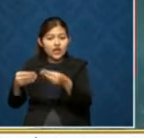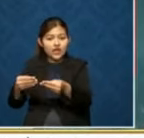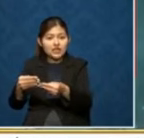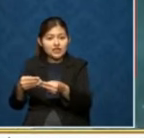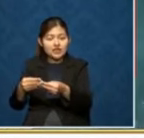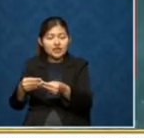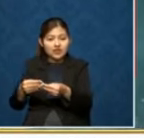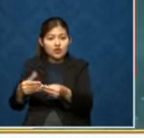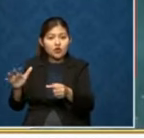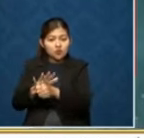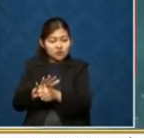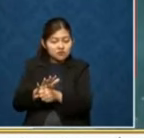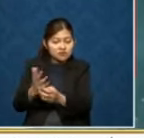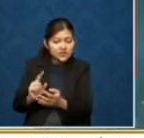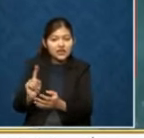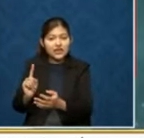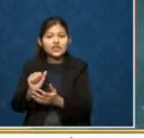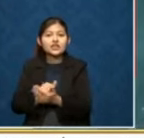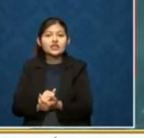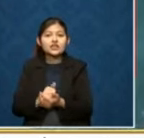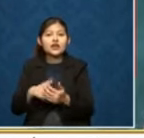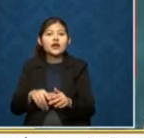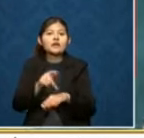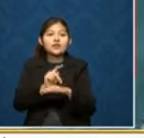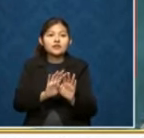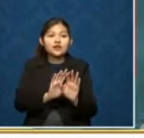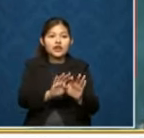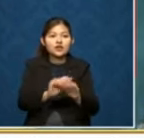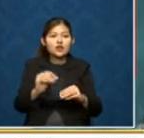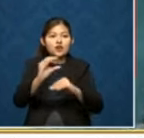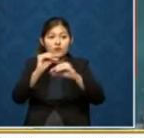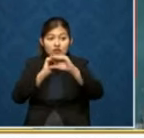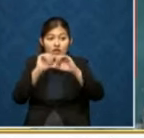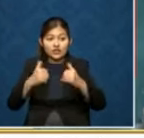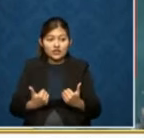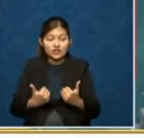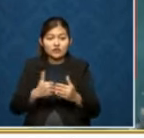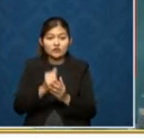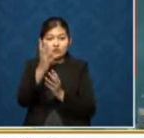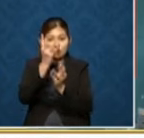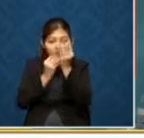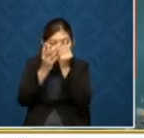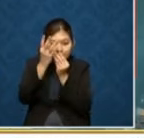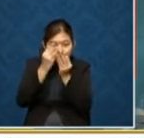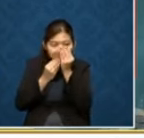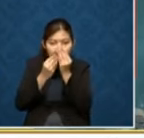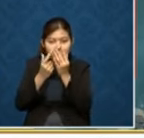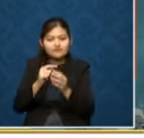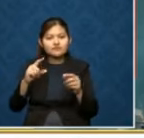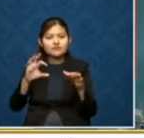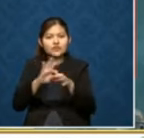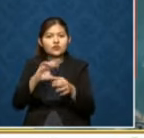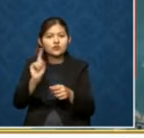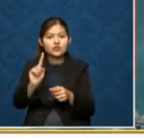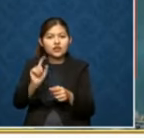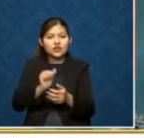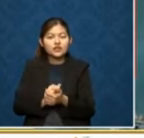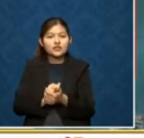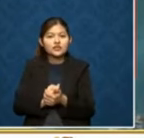ากน้อยเพียงใดสิ่งหนึ่งครับท่านประธานโครงการนี้เราจะต้องศึกษาในเรื่องเกี่ยวกับแอคชั่นแ